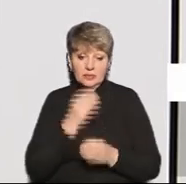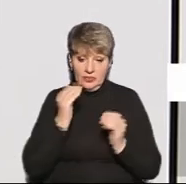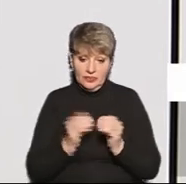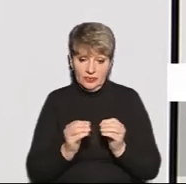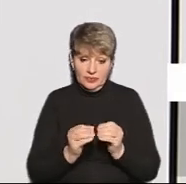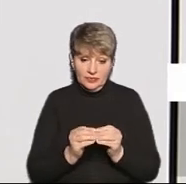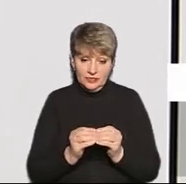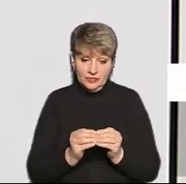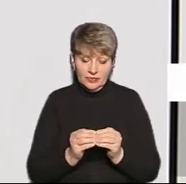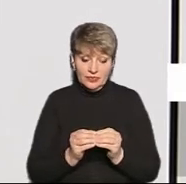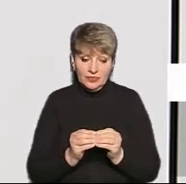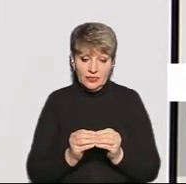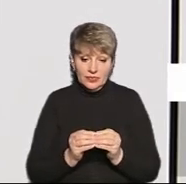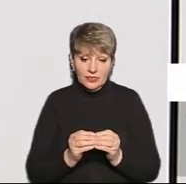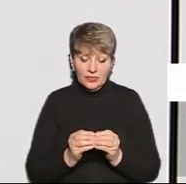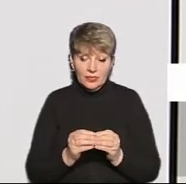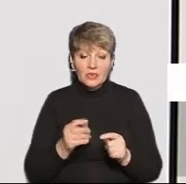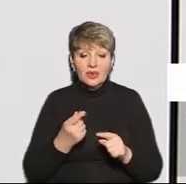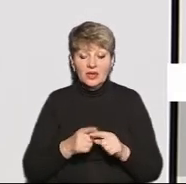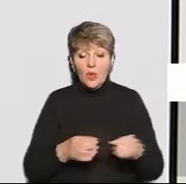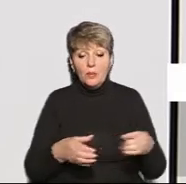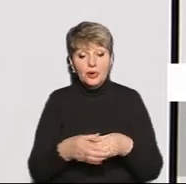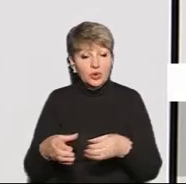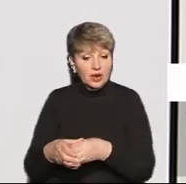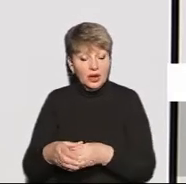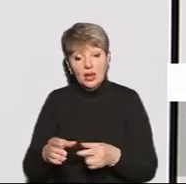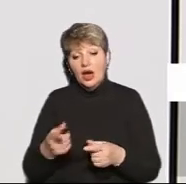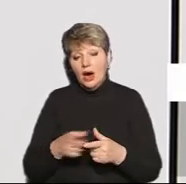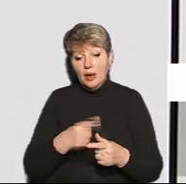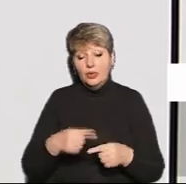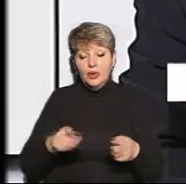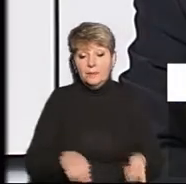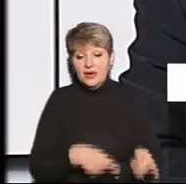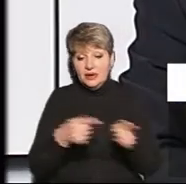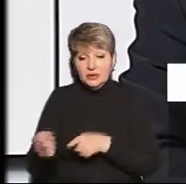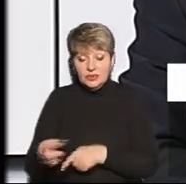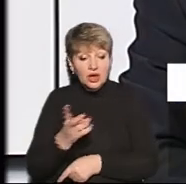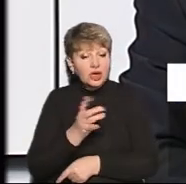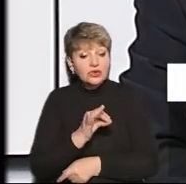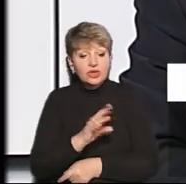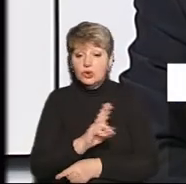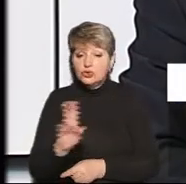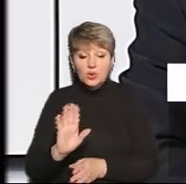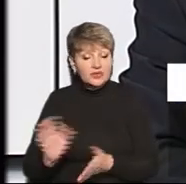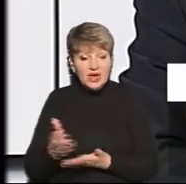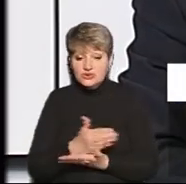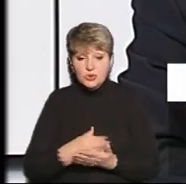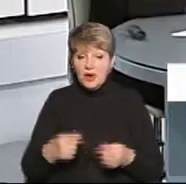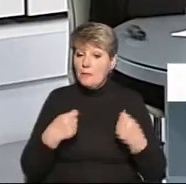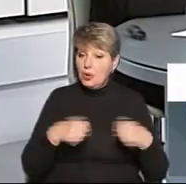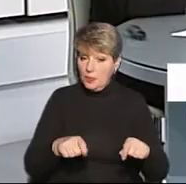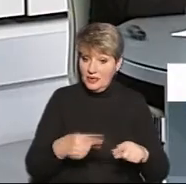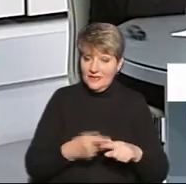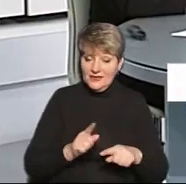чи на базі цього пологового в бригадах ковідних, чи туди перейдуть. Ніхто не збирається продавати ці приміщення, хочу відразу